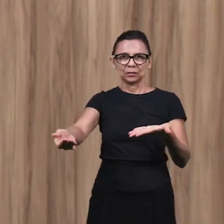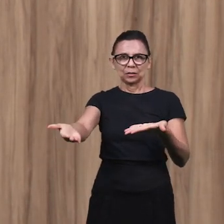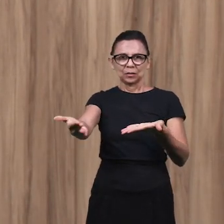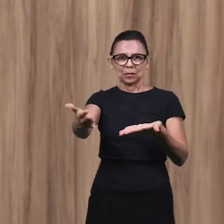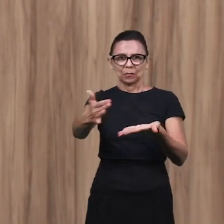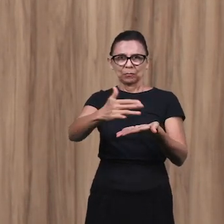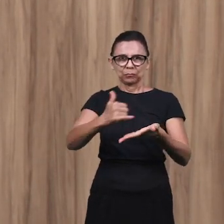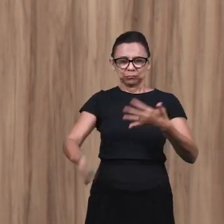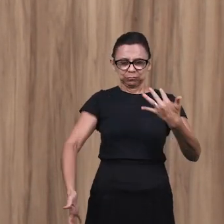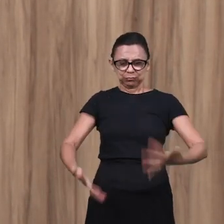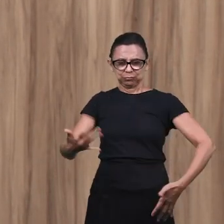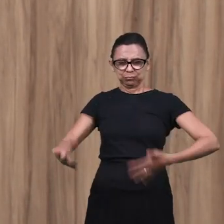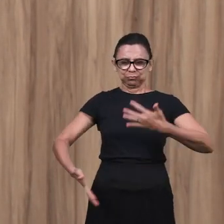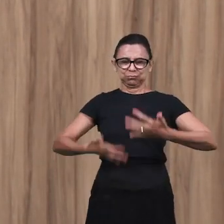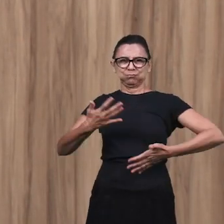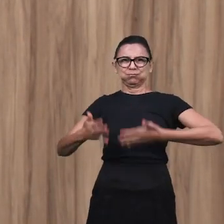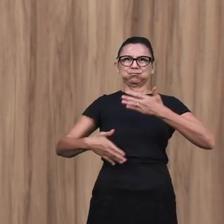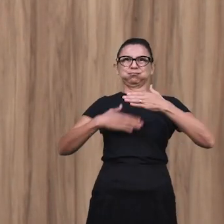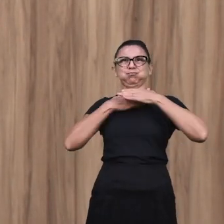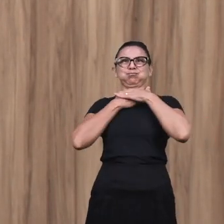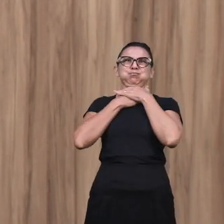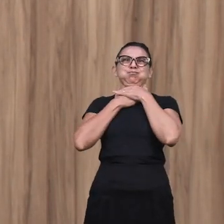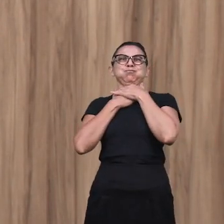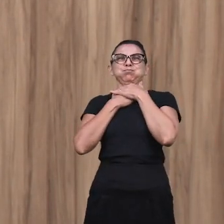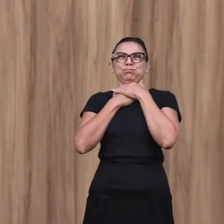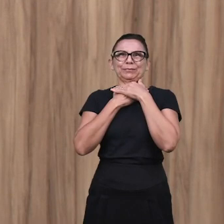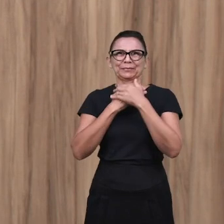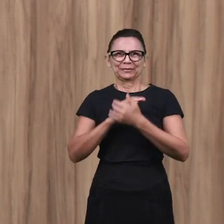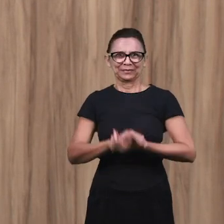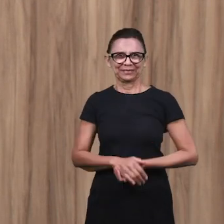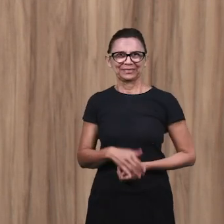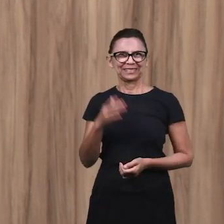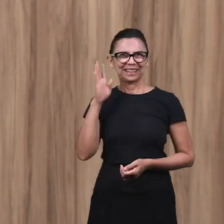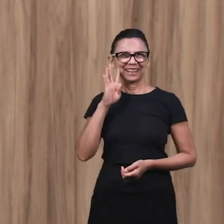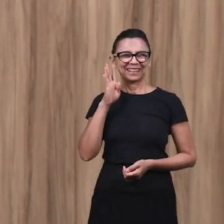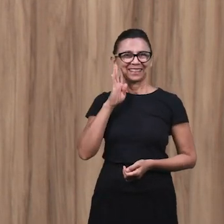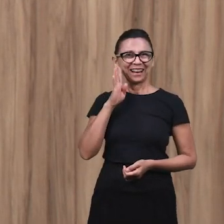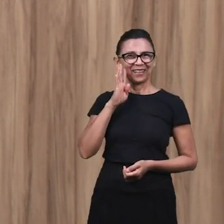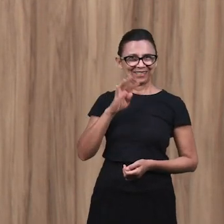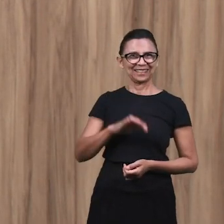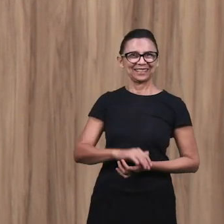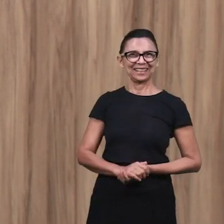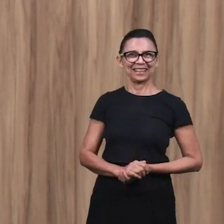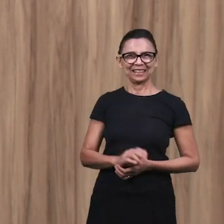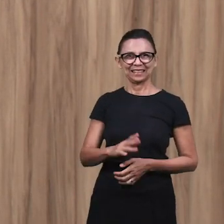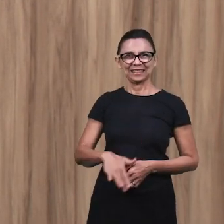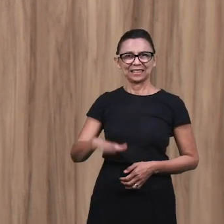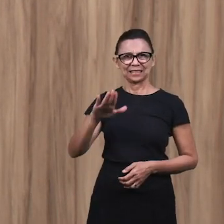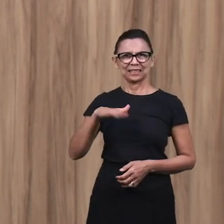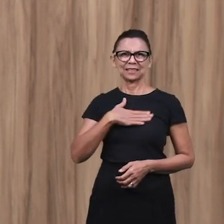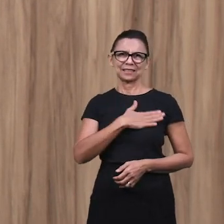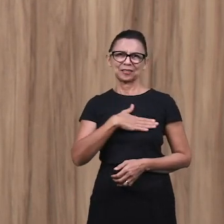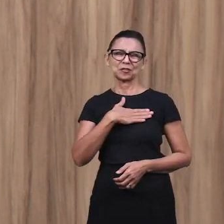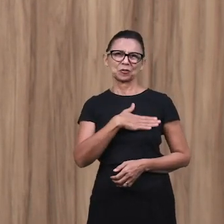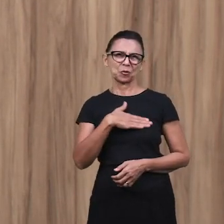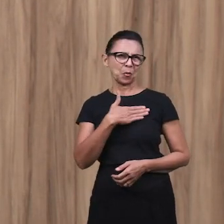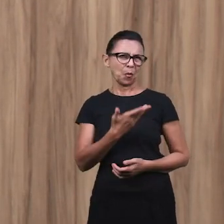dehors, y compris en remplissant le cheveu de sable? Quelle est la réaction des enfants? Nous avons